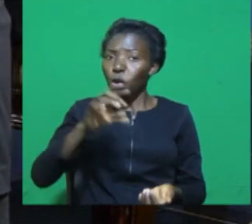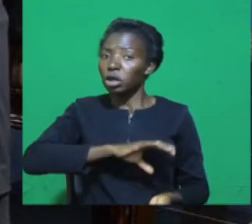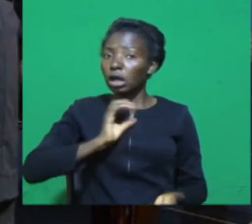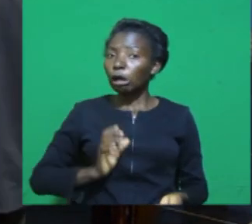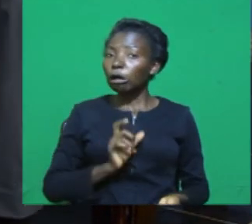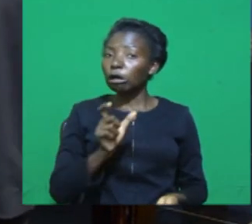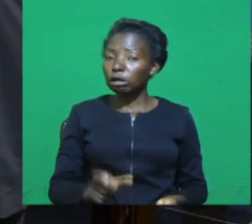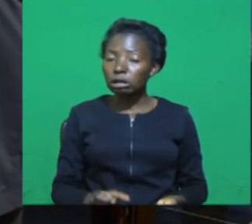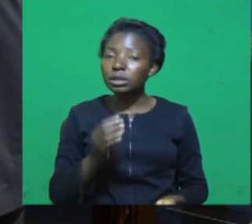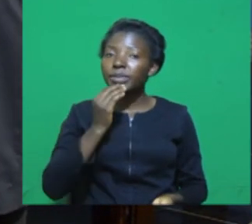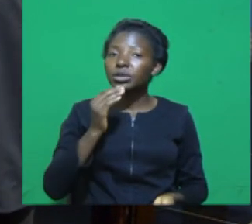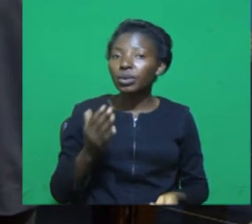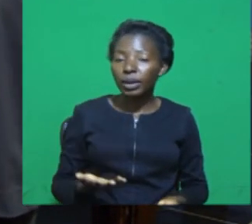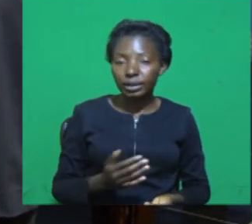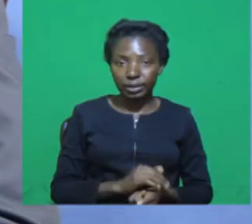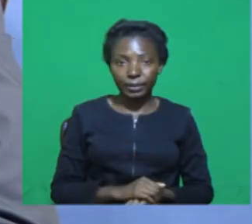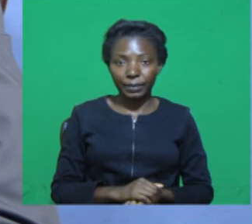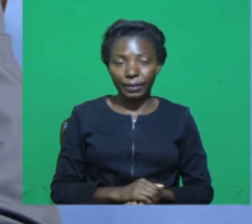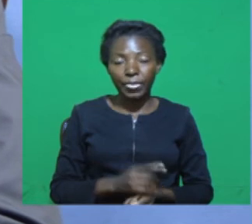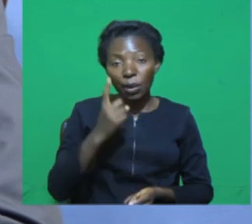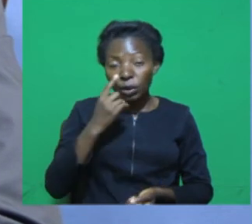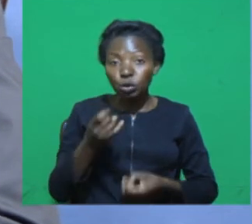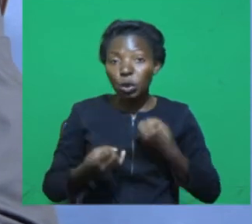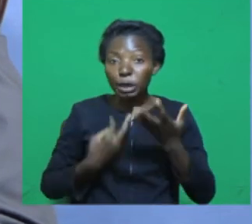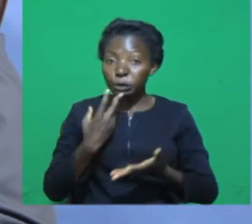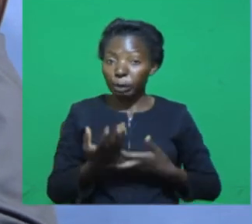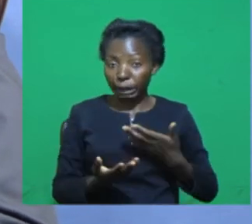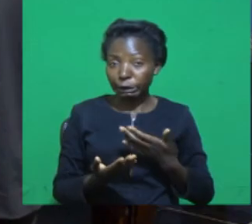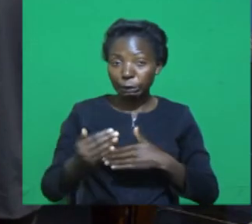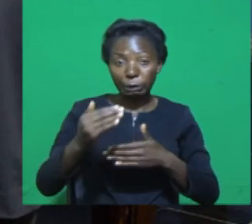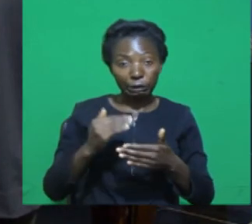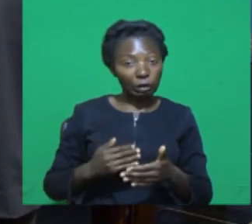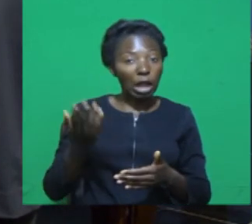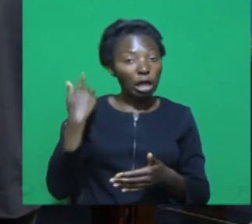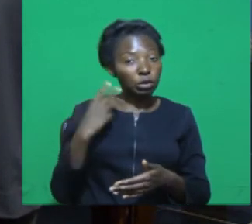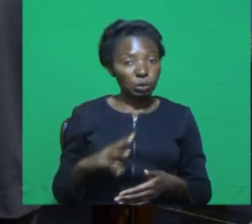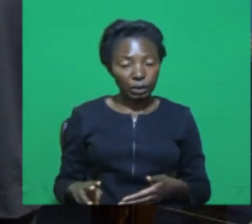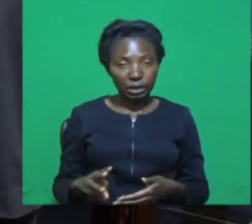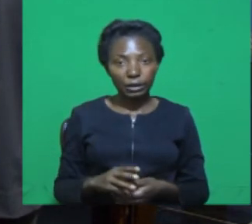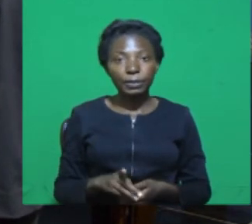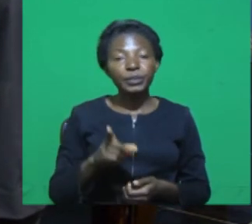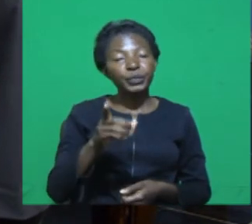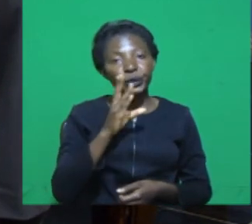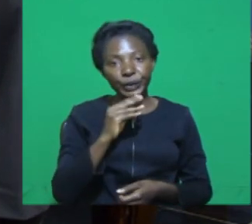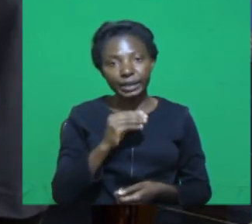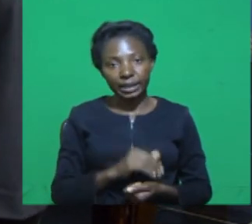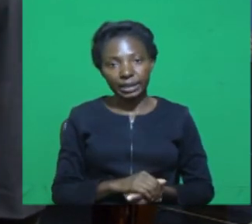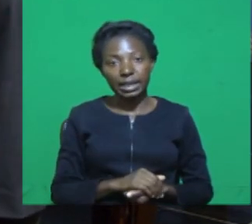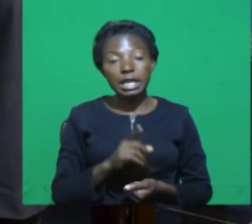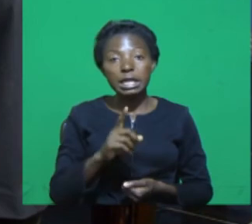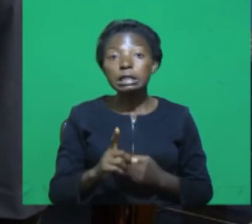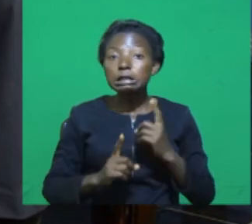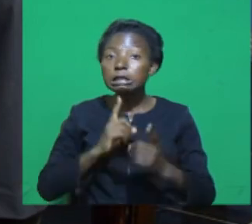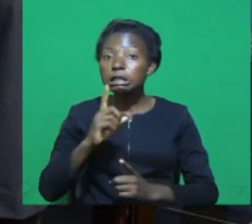Sekutsanangura kwamakamboita kana ndichiri kurangarira chikamu chakapfuura kuti